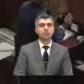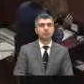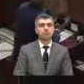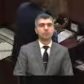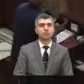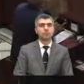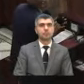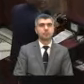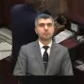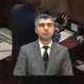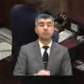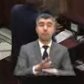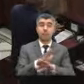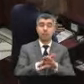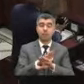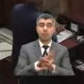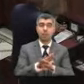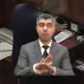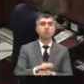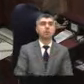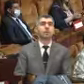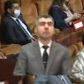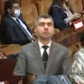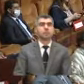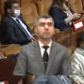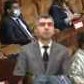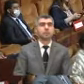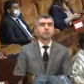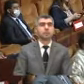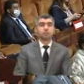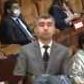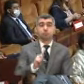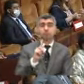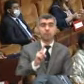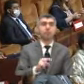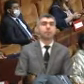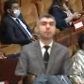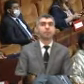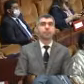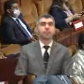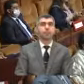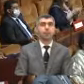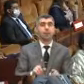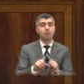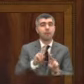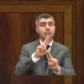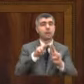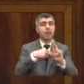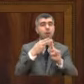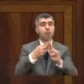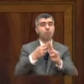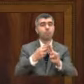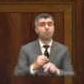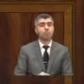غير الى سمحتوا. بعض المرات ما كنعرفوش شنو هو النوع ديال الجواب